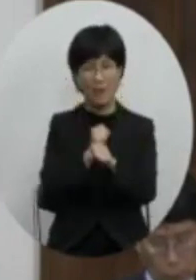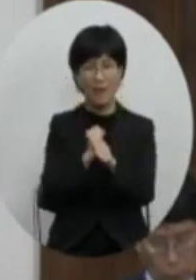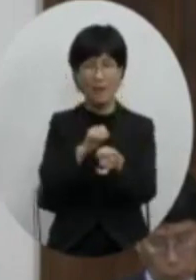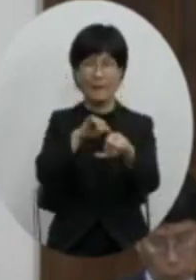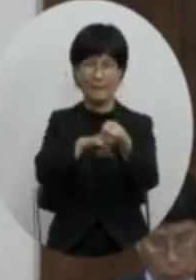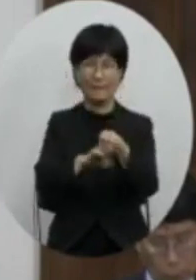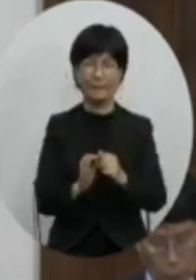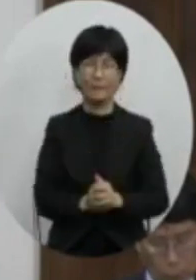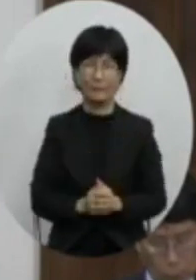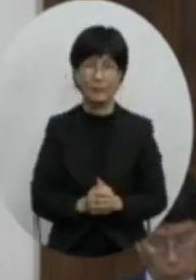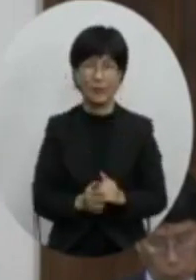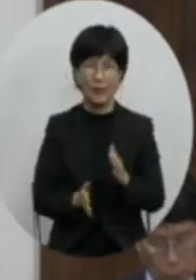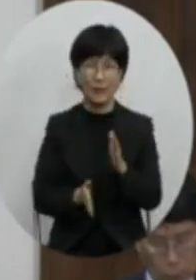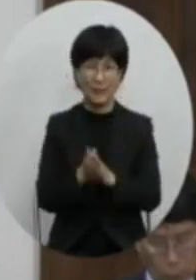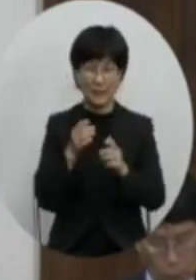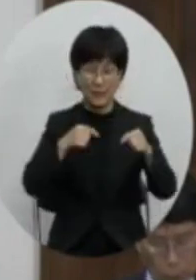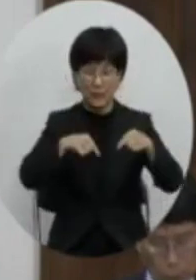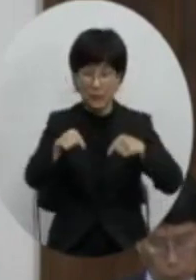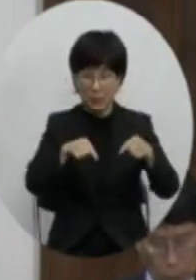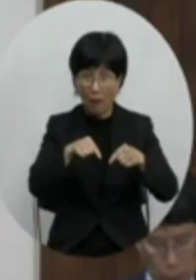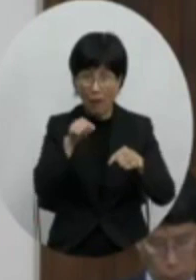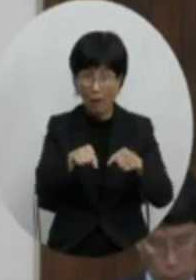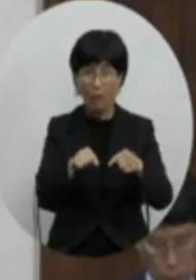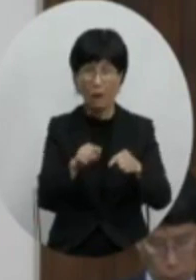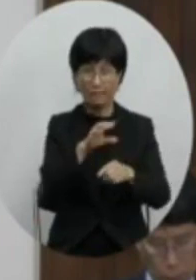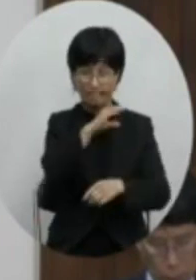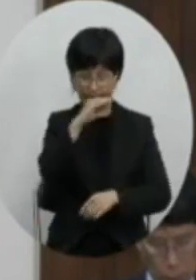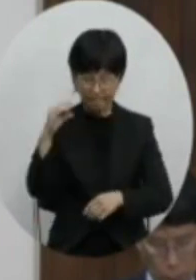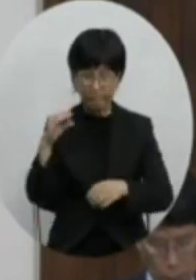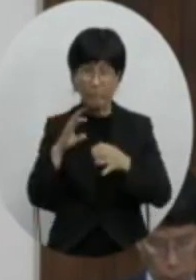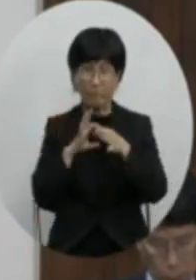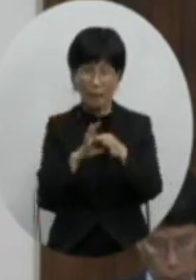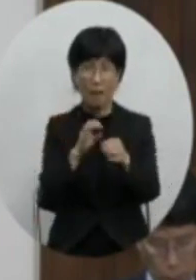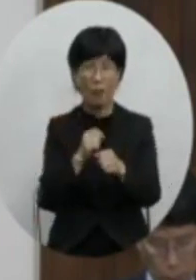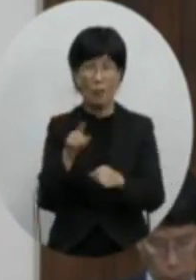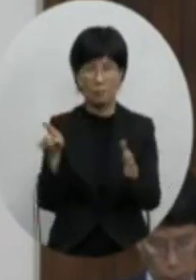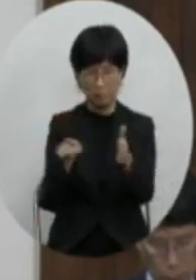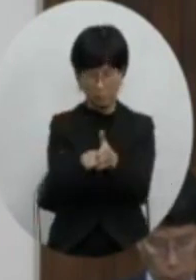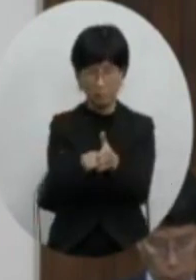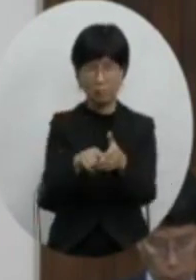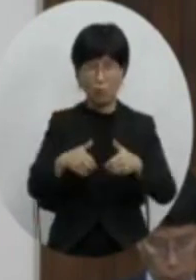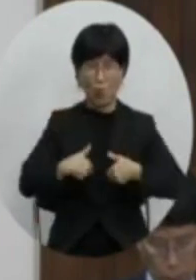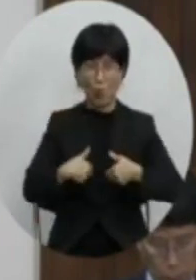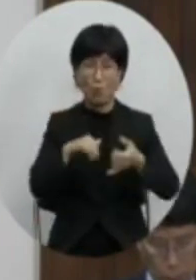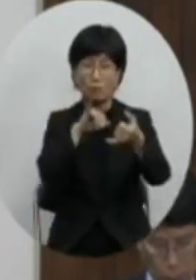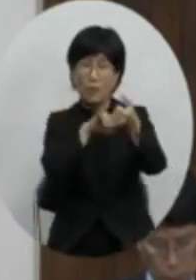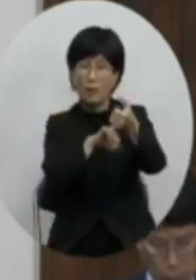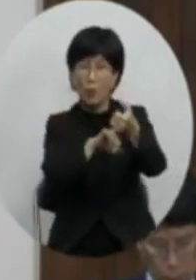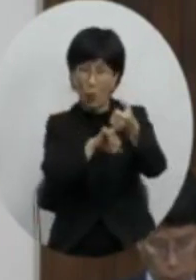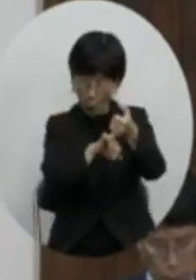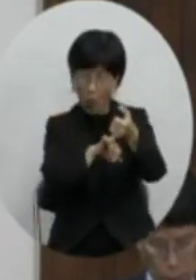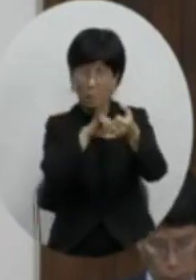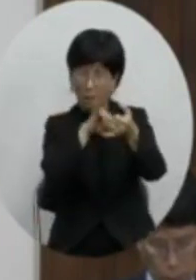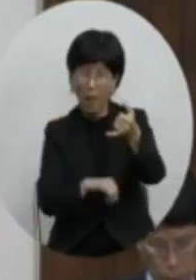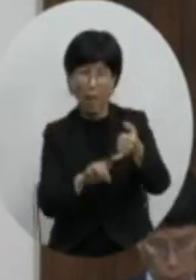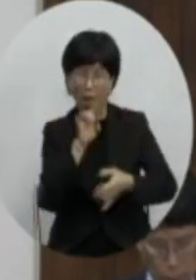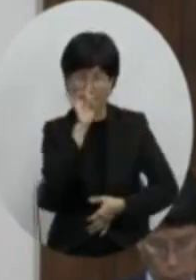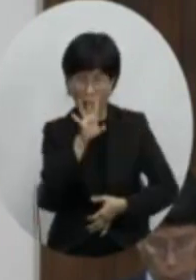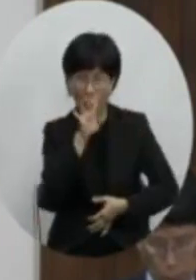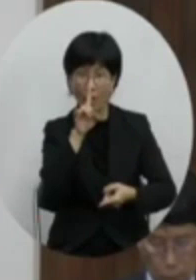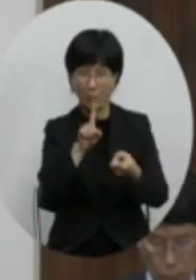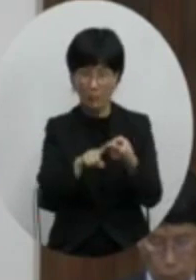다하겠습니다. 시정은 일관성과 함께 신뢰성이 있어야 하고 약속은 반드시 지켜야 한다는